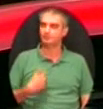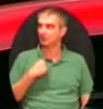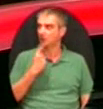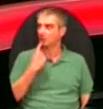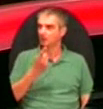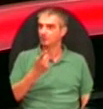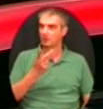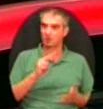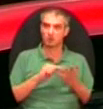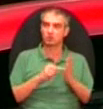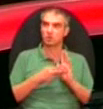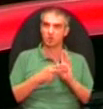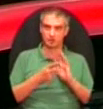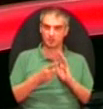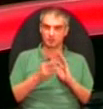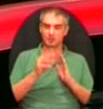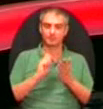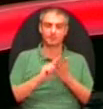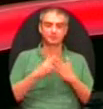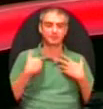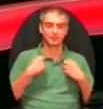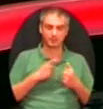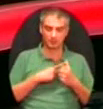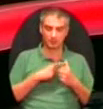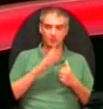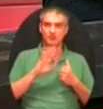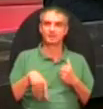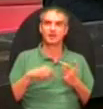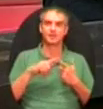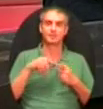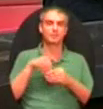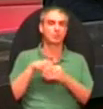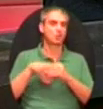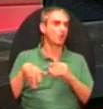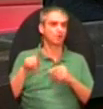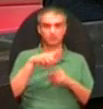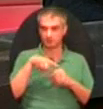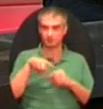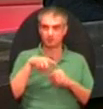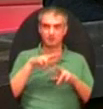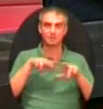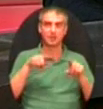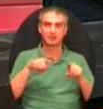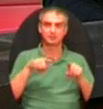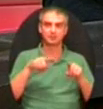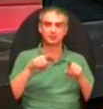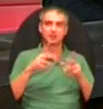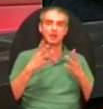לך שהתוכניות, גם במשרד הביטחון, גם בקרב גורמים אחרים בארץ,